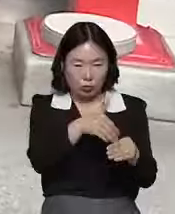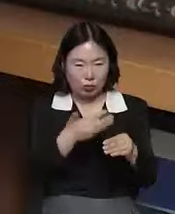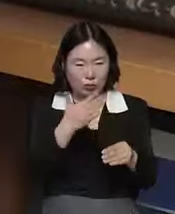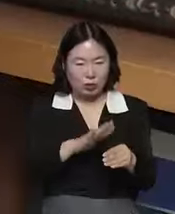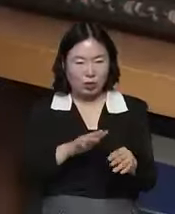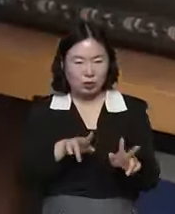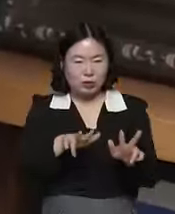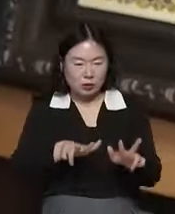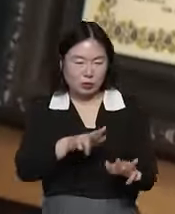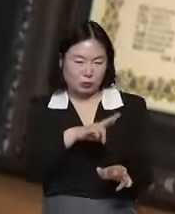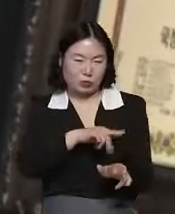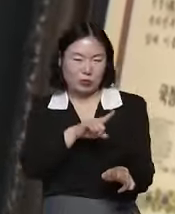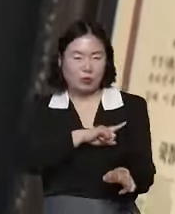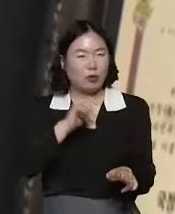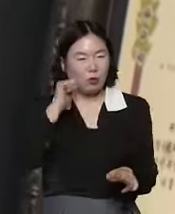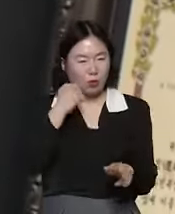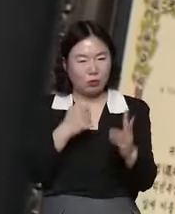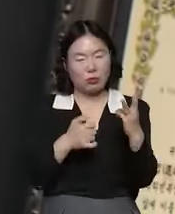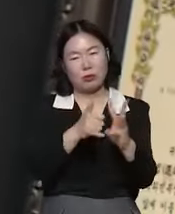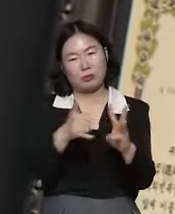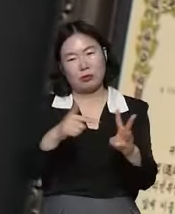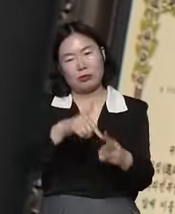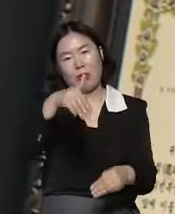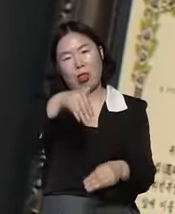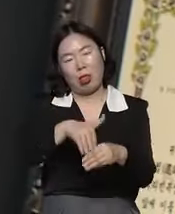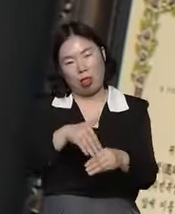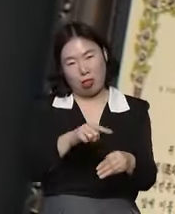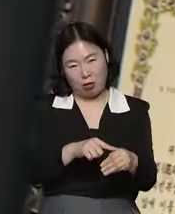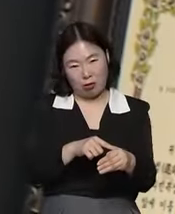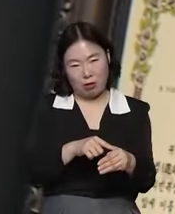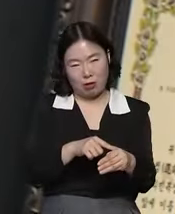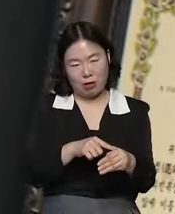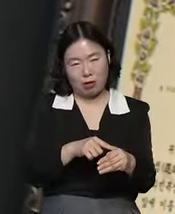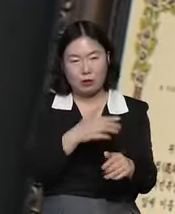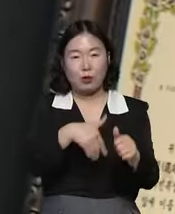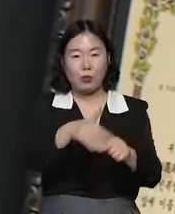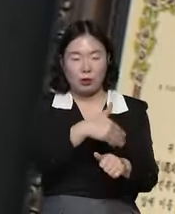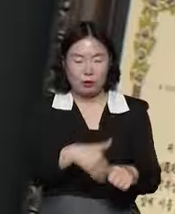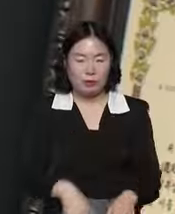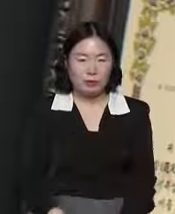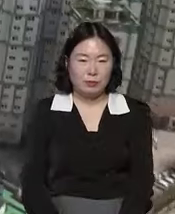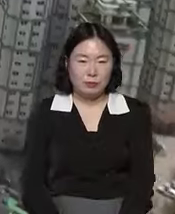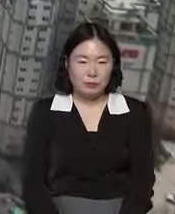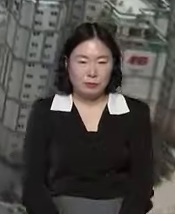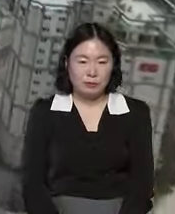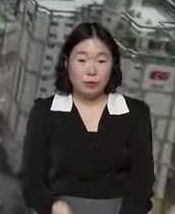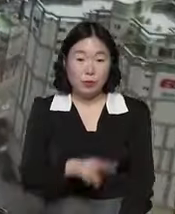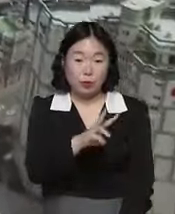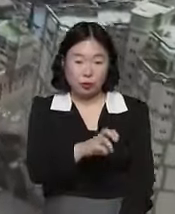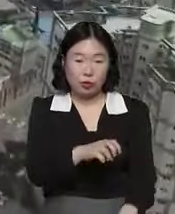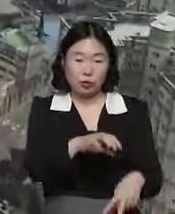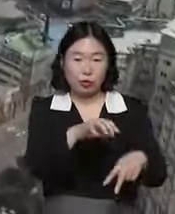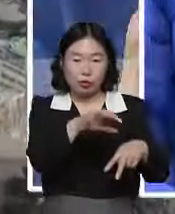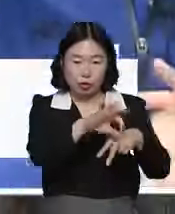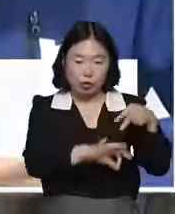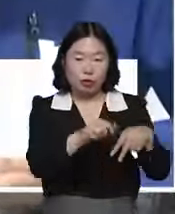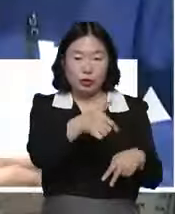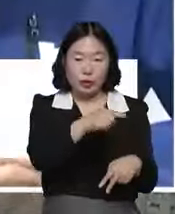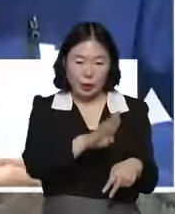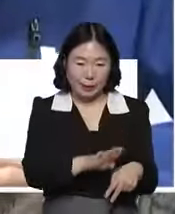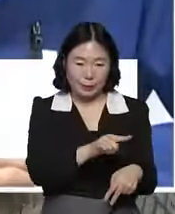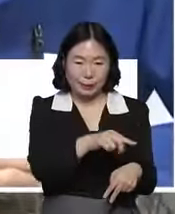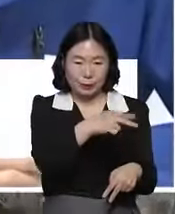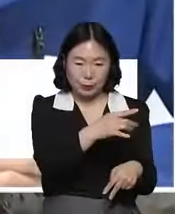어렵다는 결선 투표 3인 경선을 치료야 할 상황으로 내몰렸습니다 광주 서구갑 송갑석